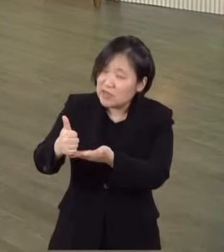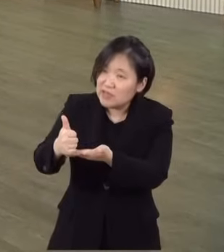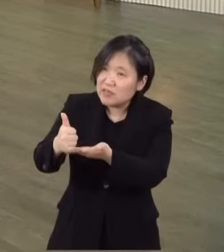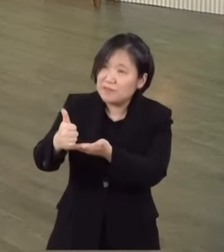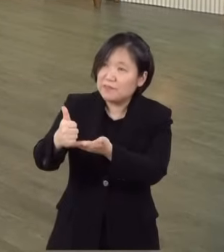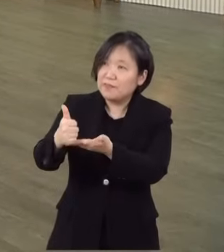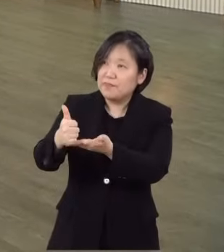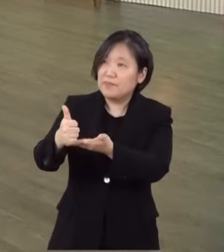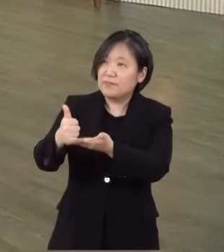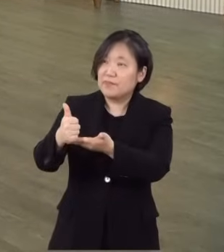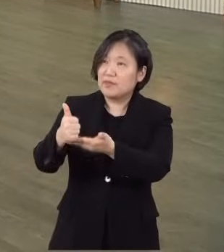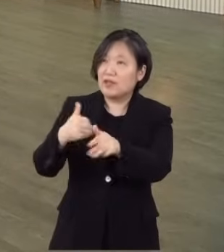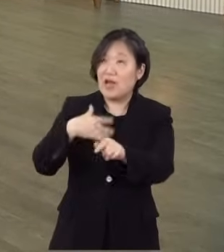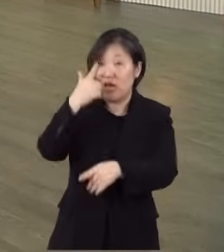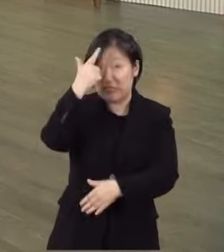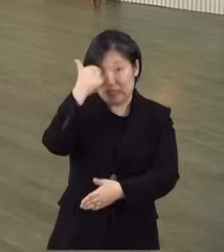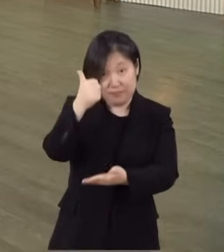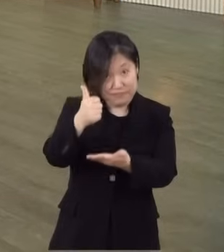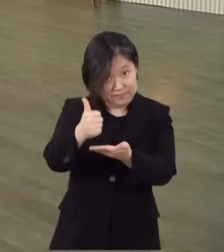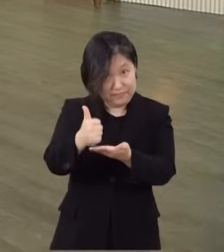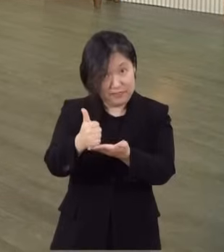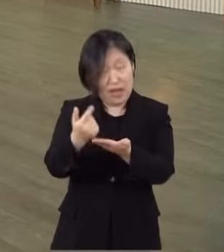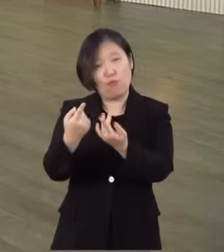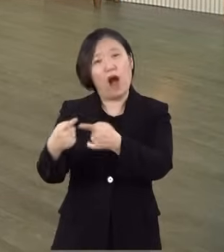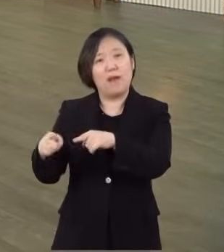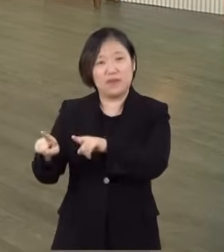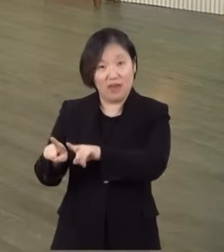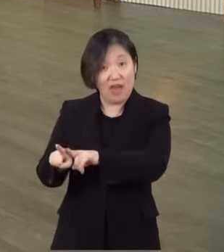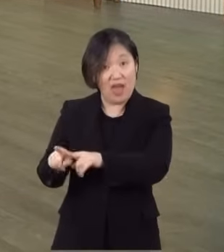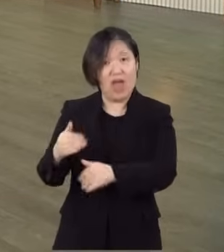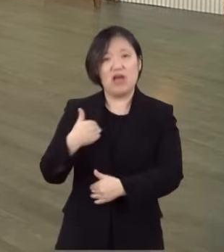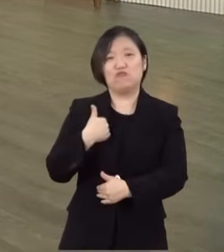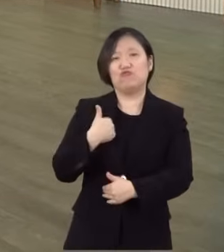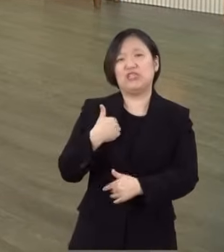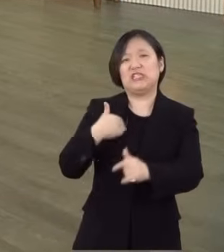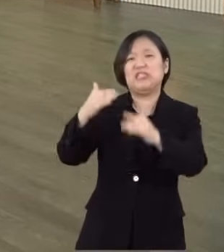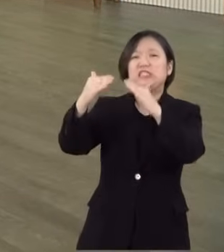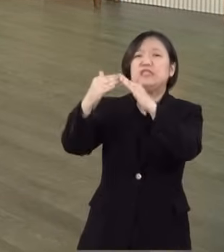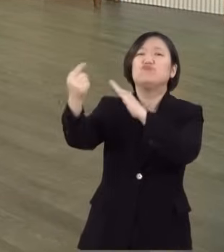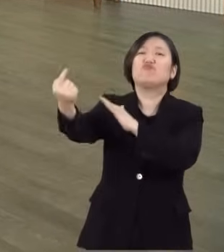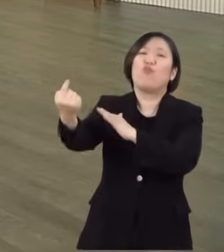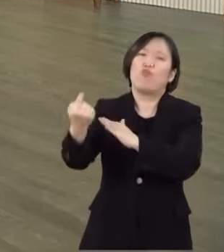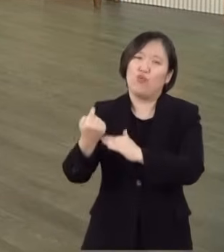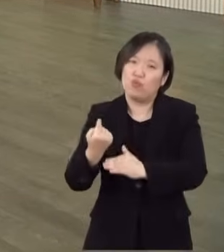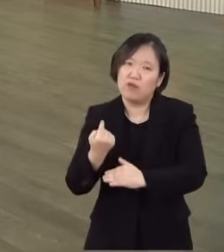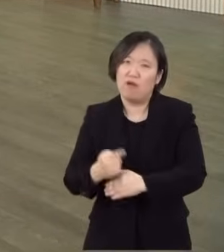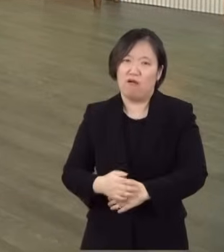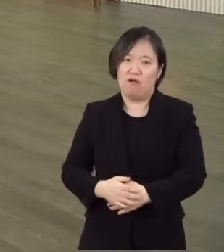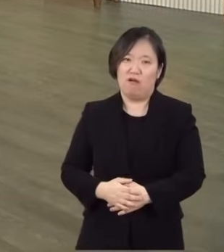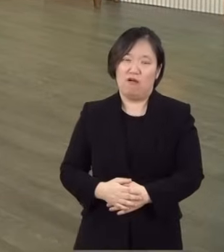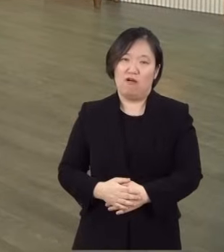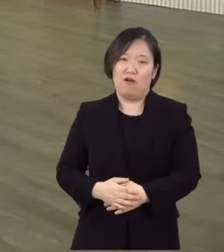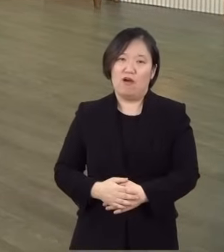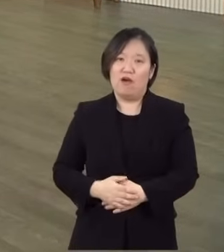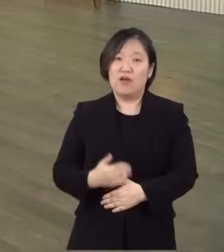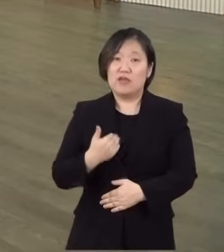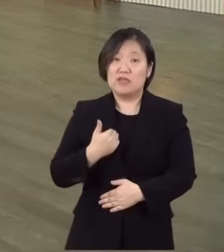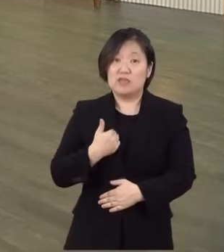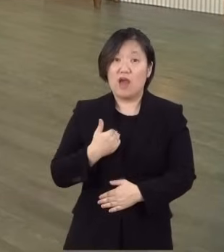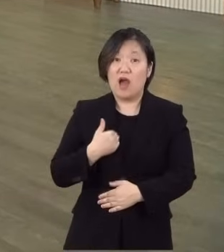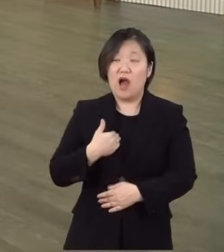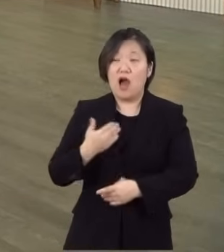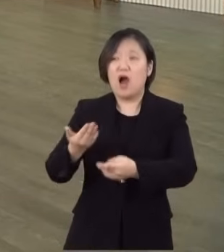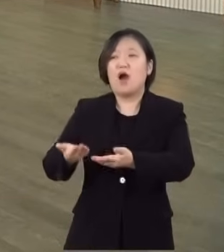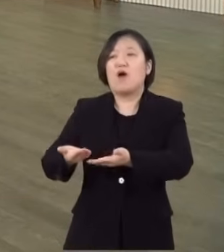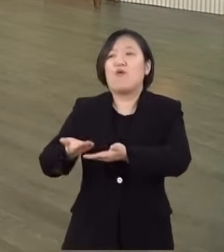부디 우리 비구 스님들과 함께 저의 집으로 와 주셔서